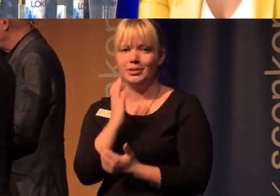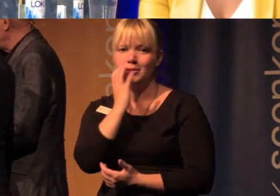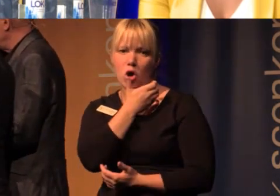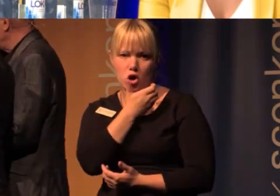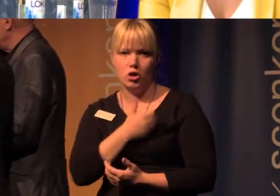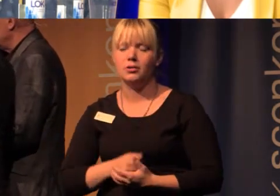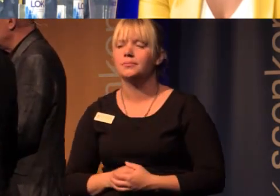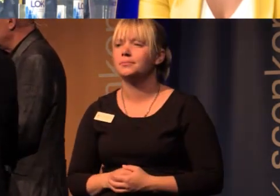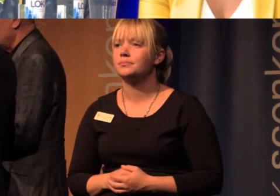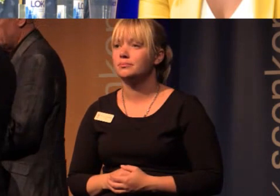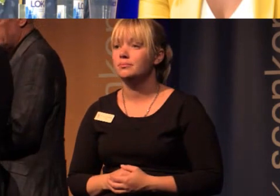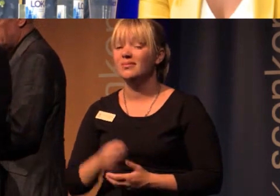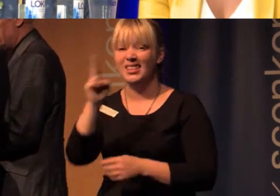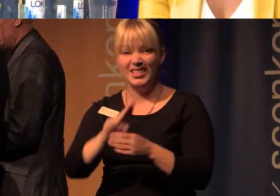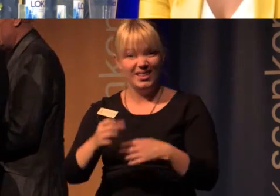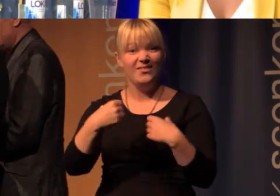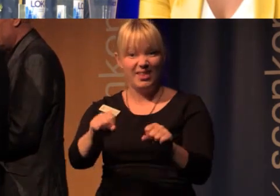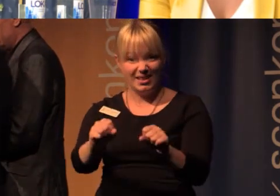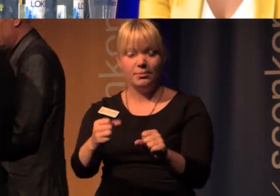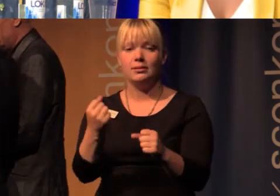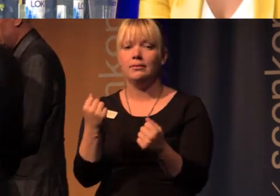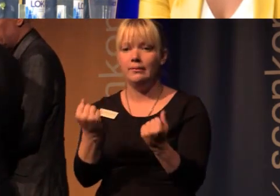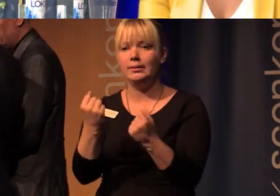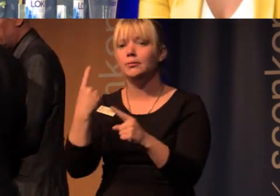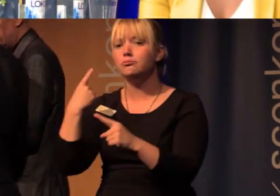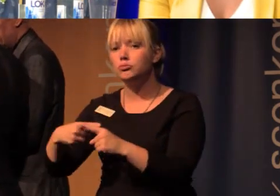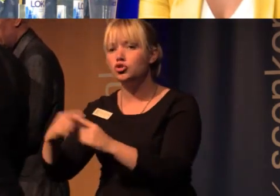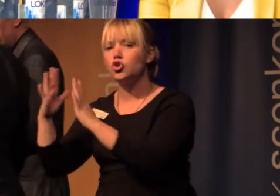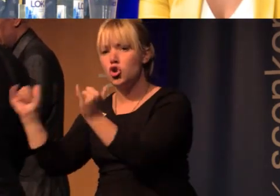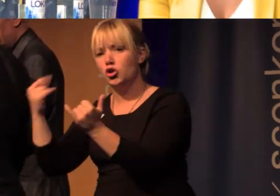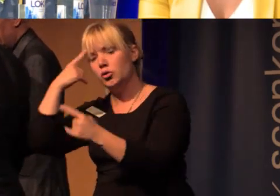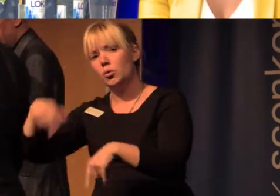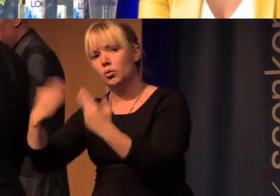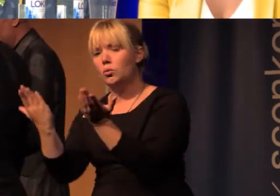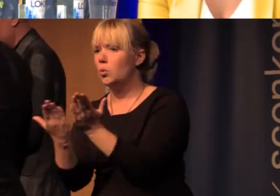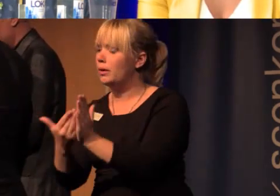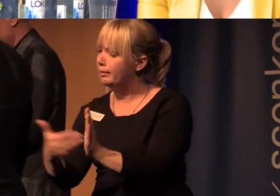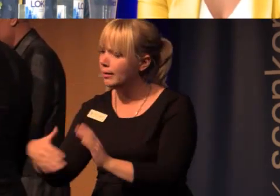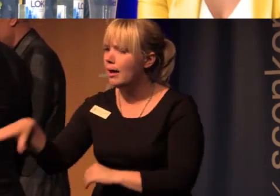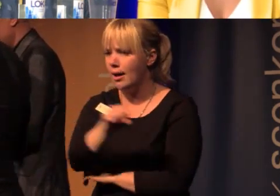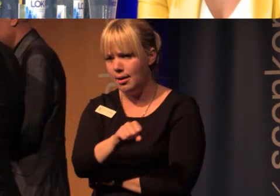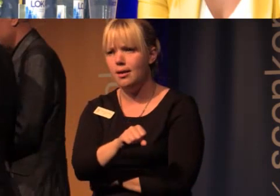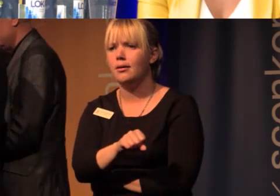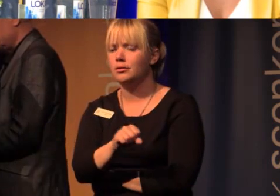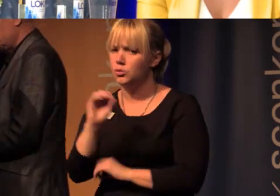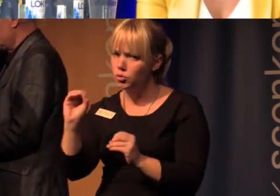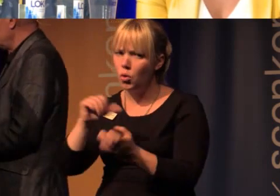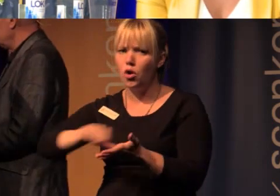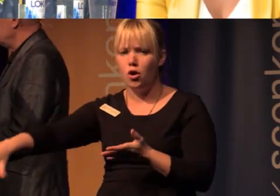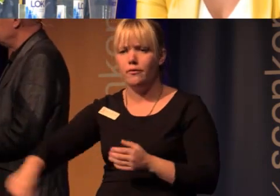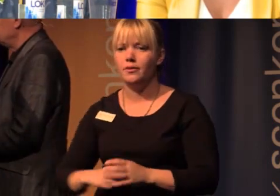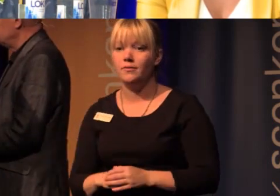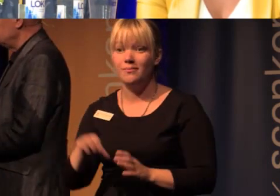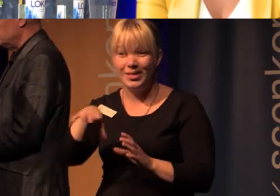Men estetisk verksamhet är viktigt. Det är också viktigt med en avgiftsfri kulturskola för alla. Och det har tidigare lyfts fram, men när miljöpartister